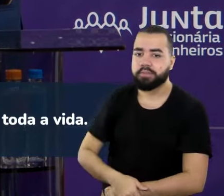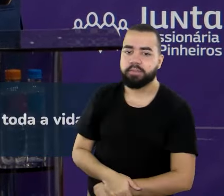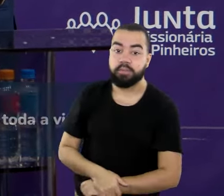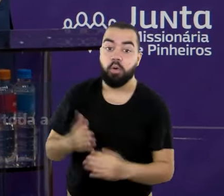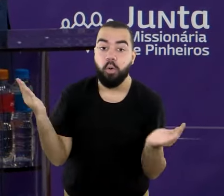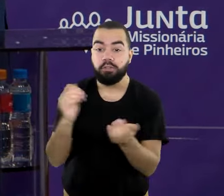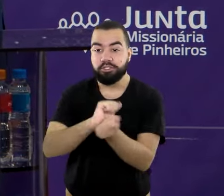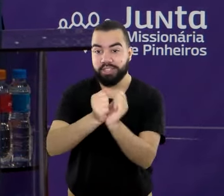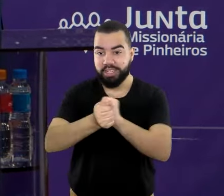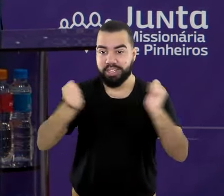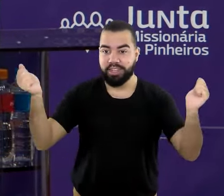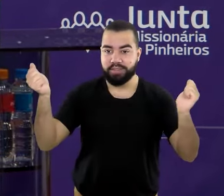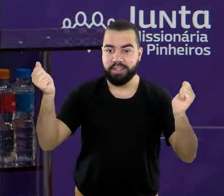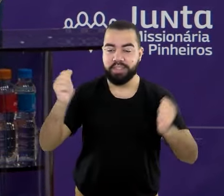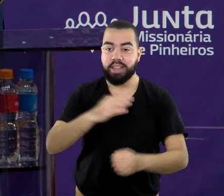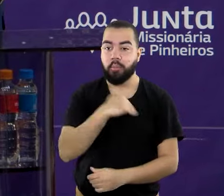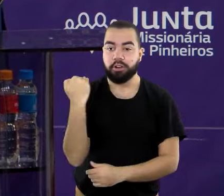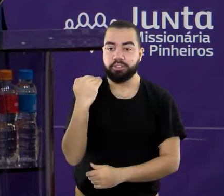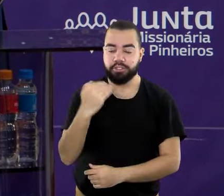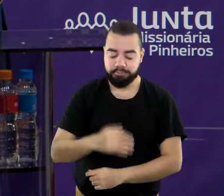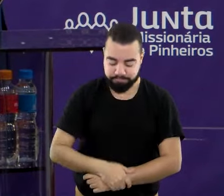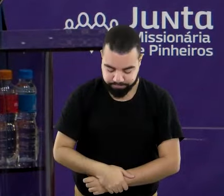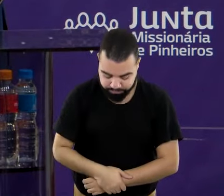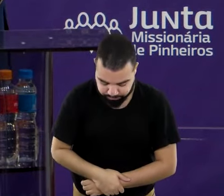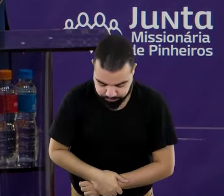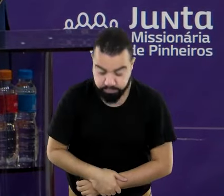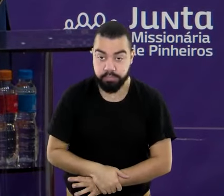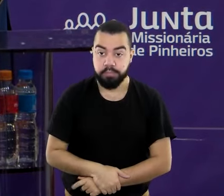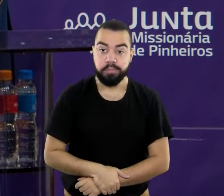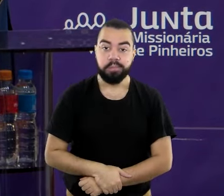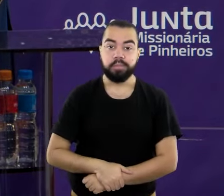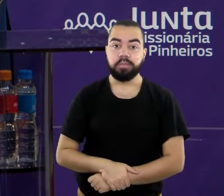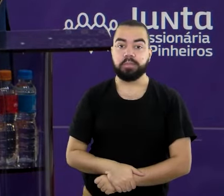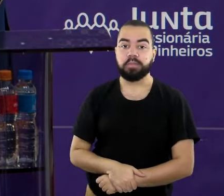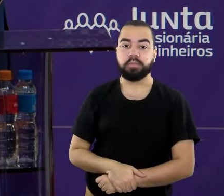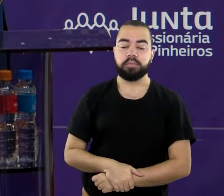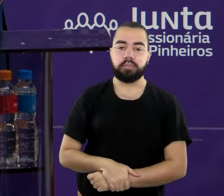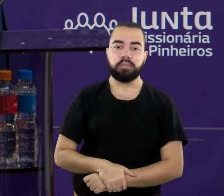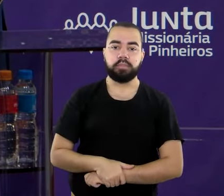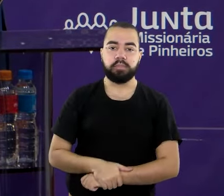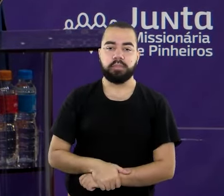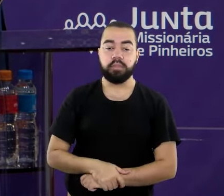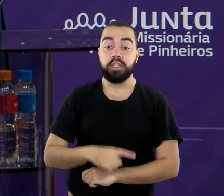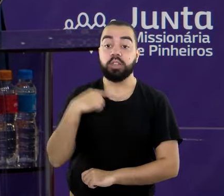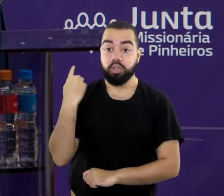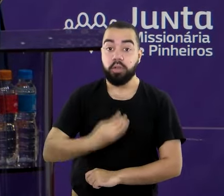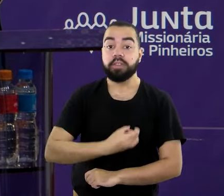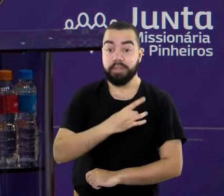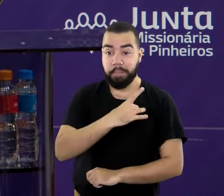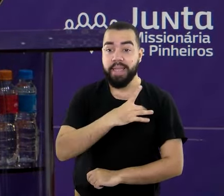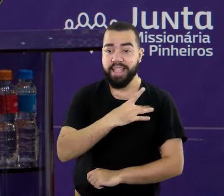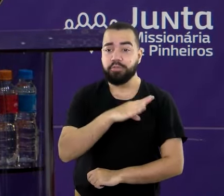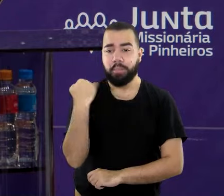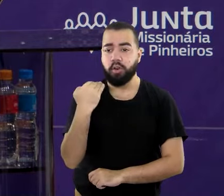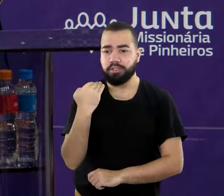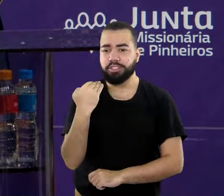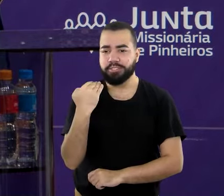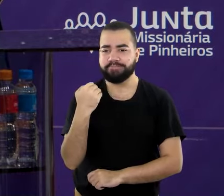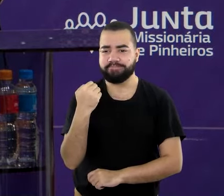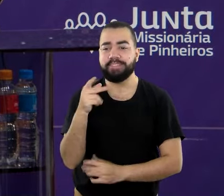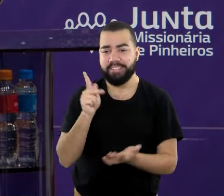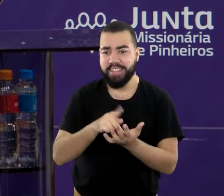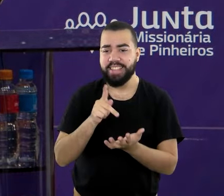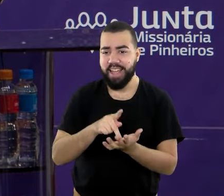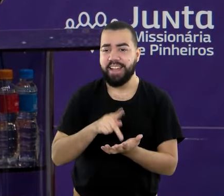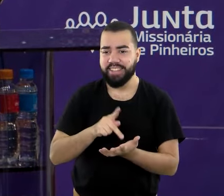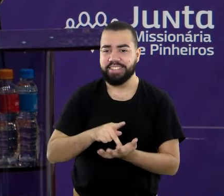인생은 죽기를 무서워하고 있습니다. Porque nós temos medo da morte. 그것을